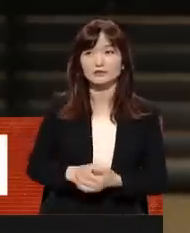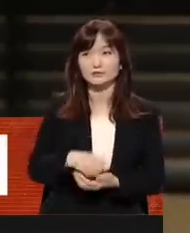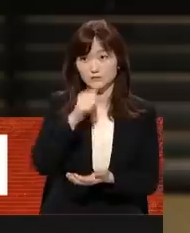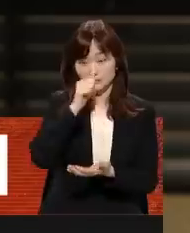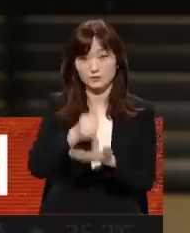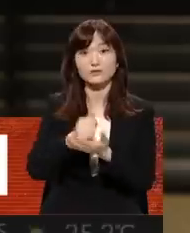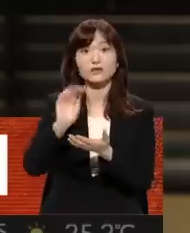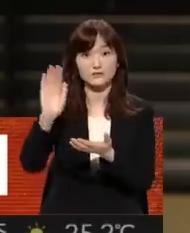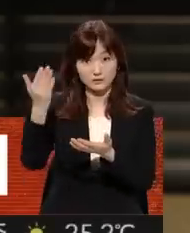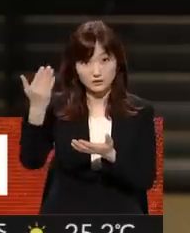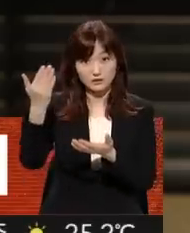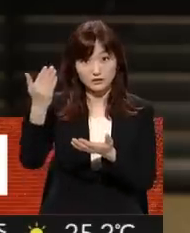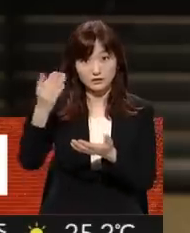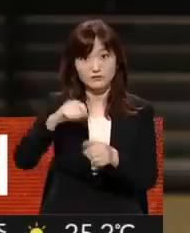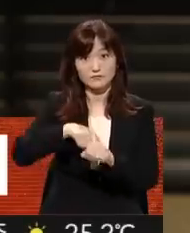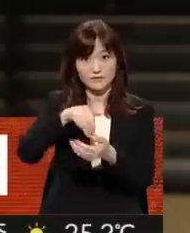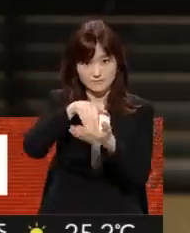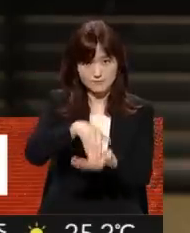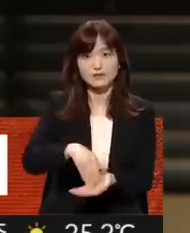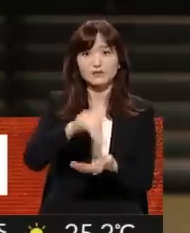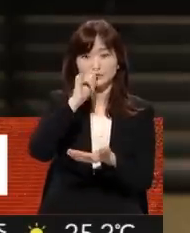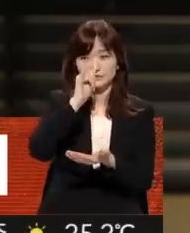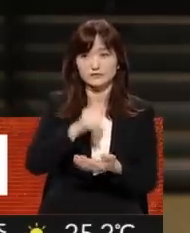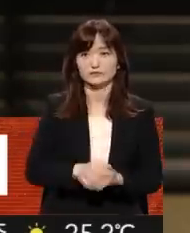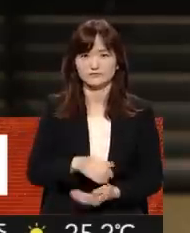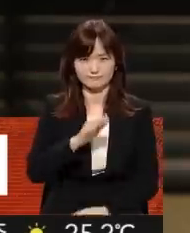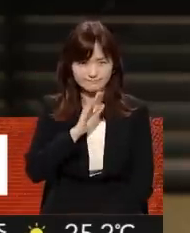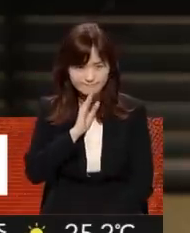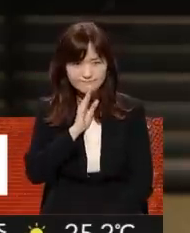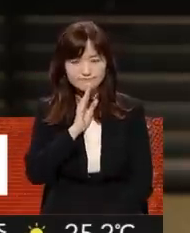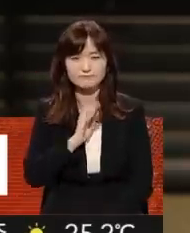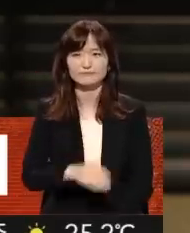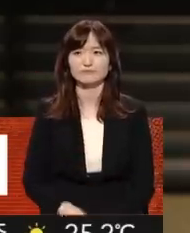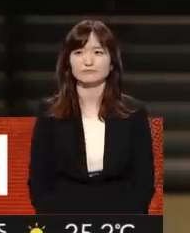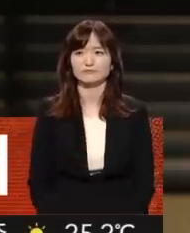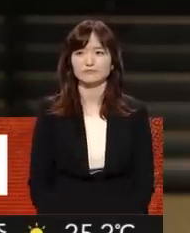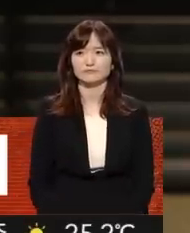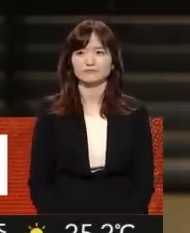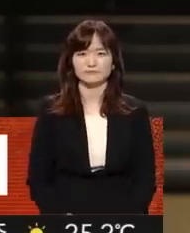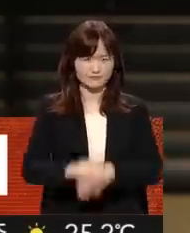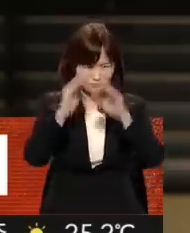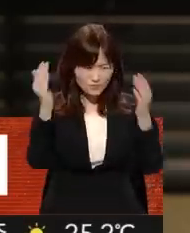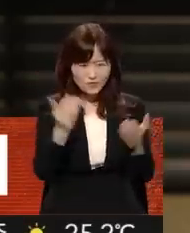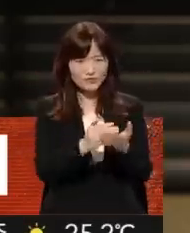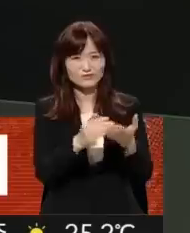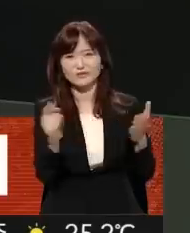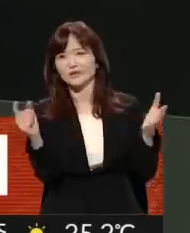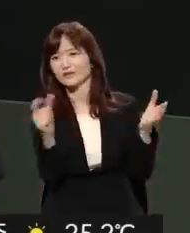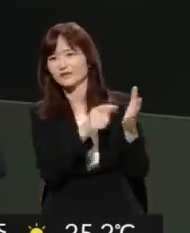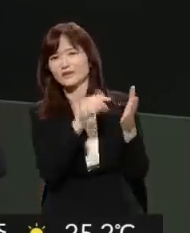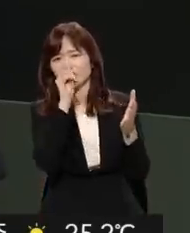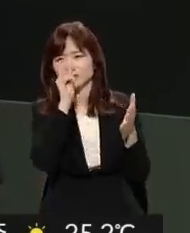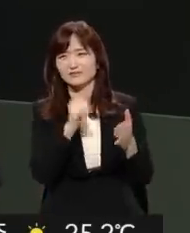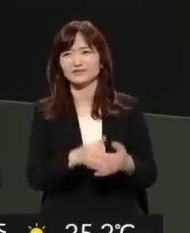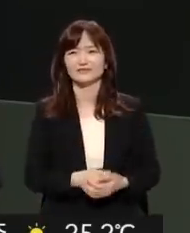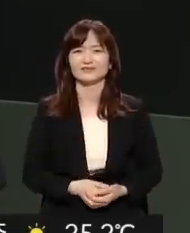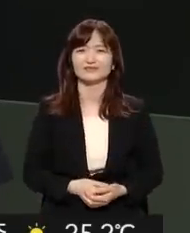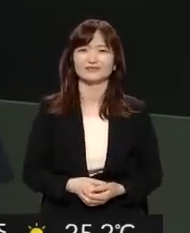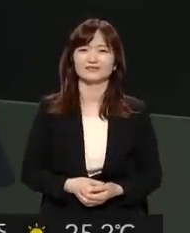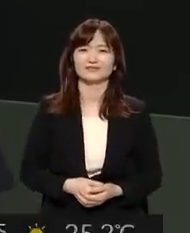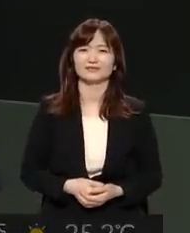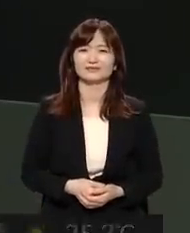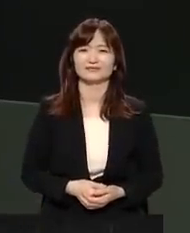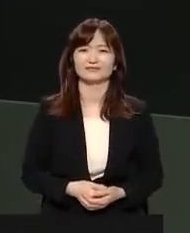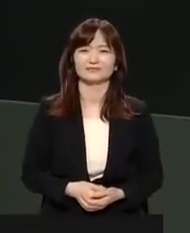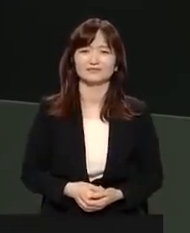성립을 했어요. 크게 처벌받을 수 있습니다. 정말입니다. 예. 다 나와 있어요. 알겠습니다. 예. 자,